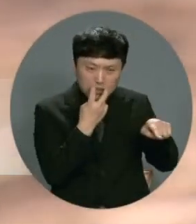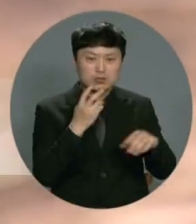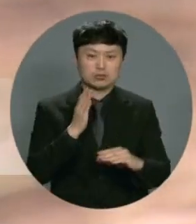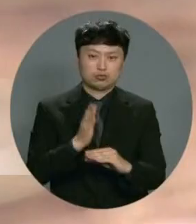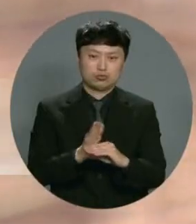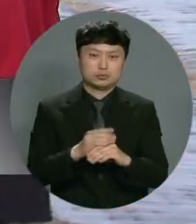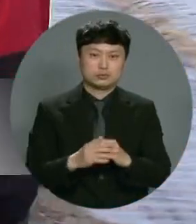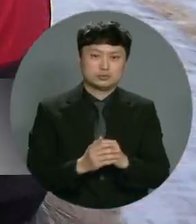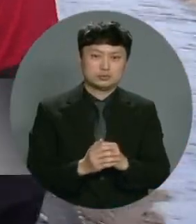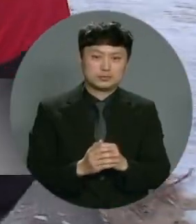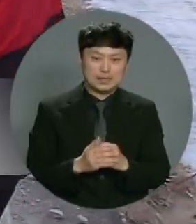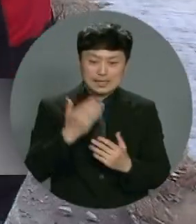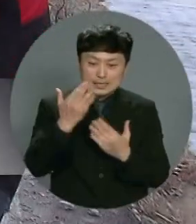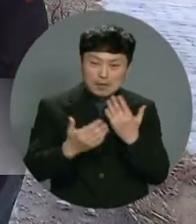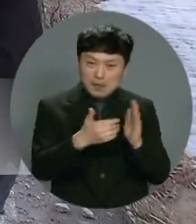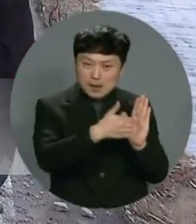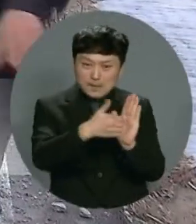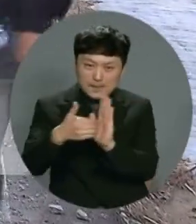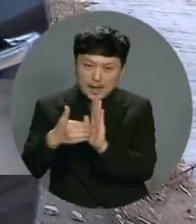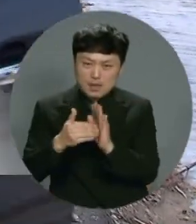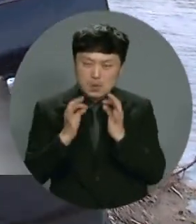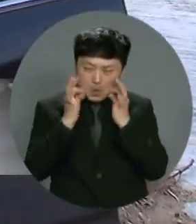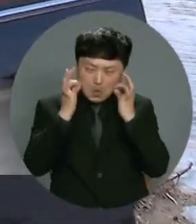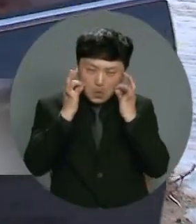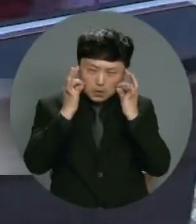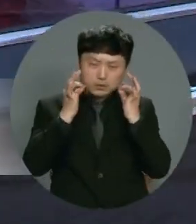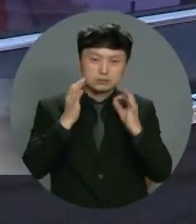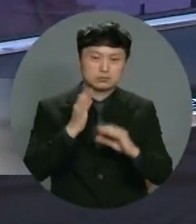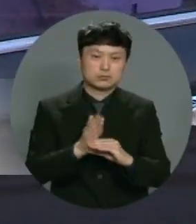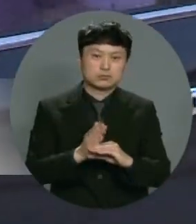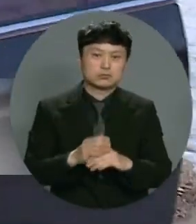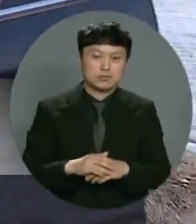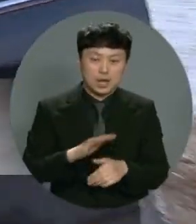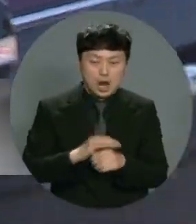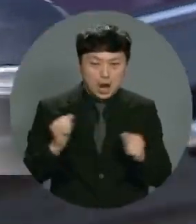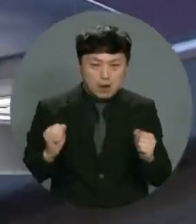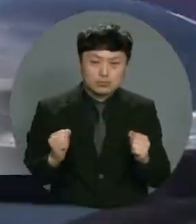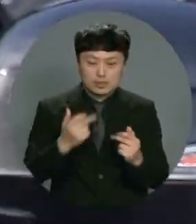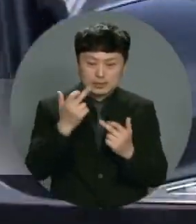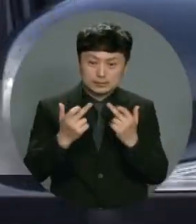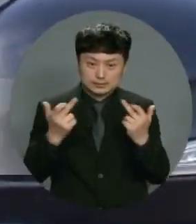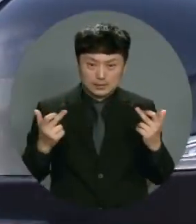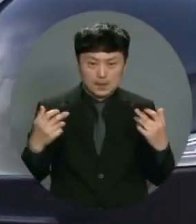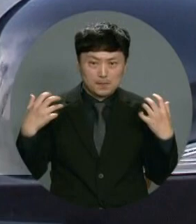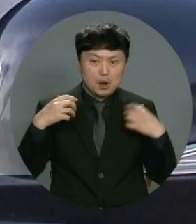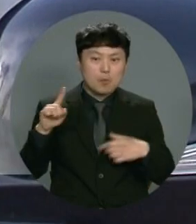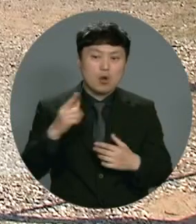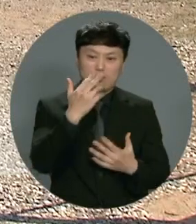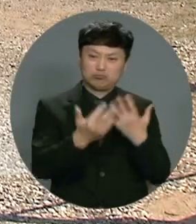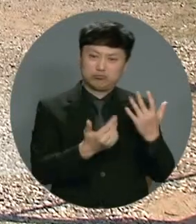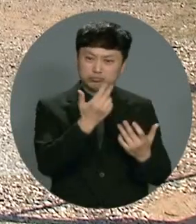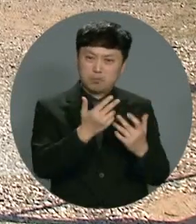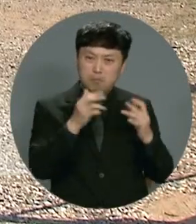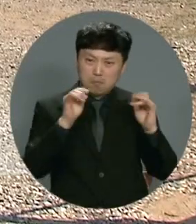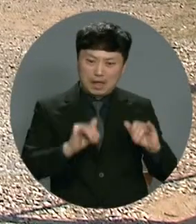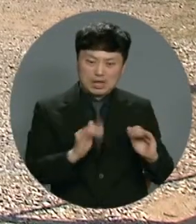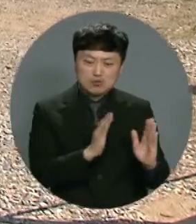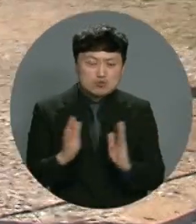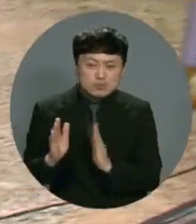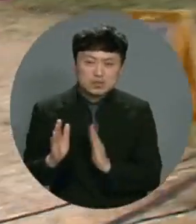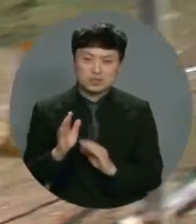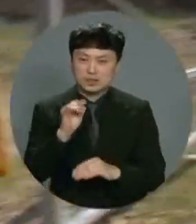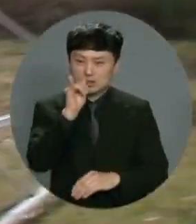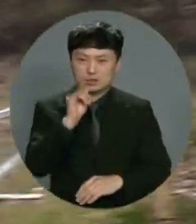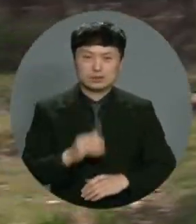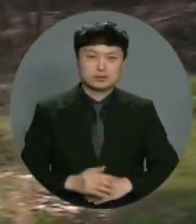산골 마을마다 산불 예방에 필사적입니다. 경상북도와 산림청은 대형 산불을 막기 위해 만반의 대비를 하고